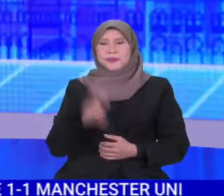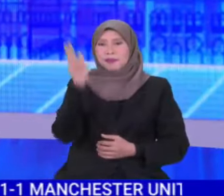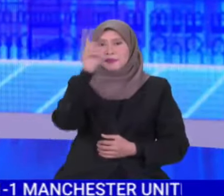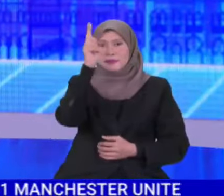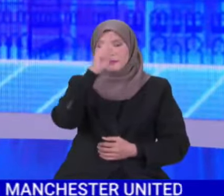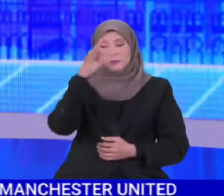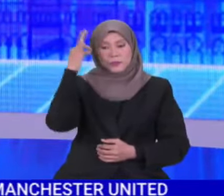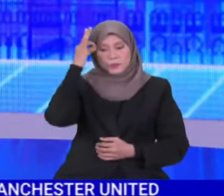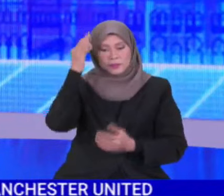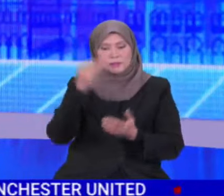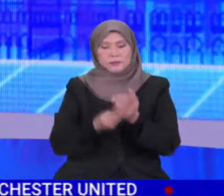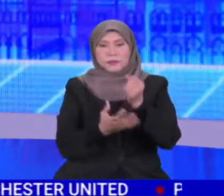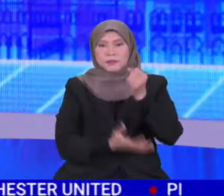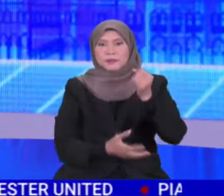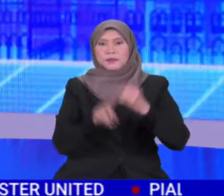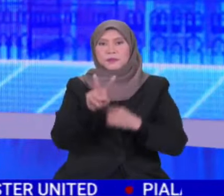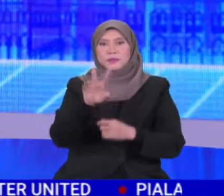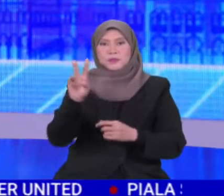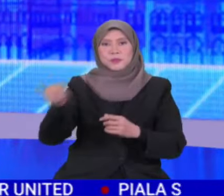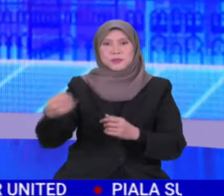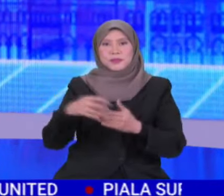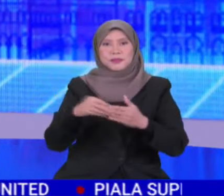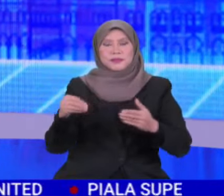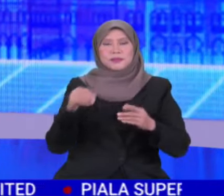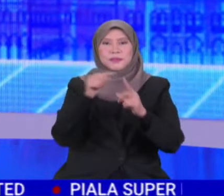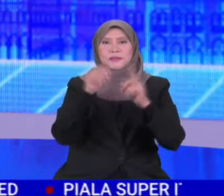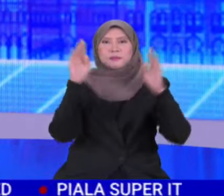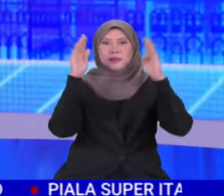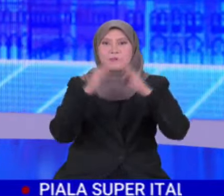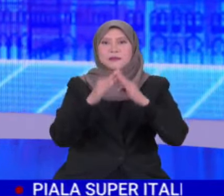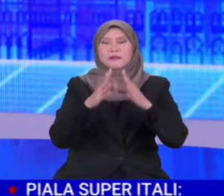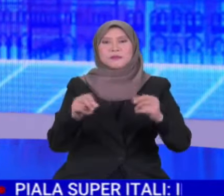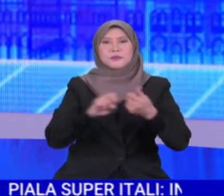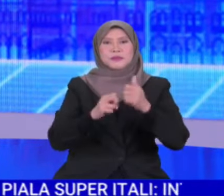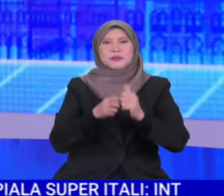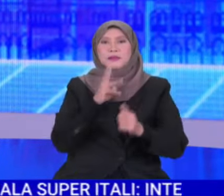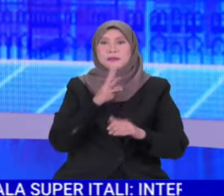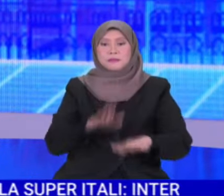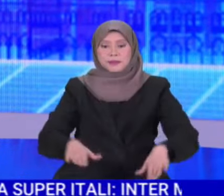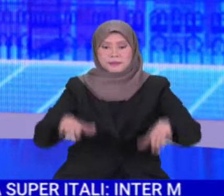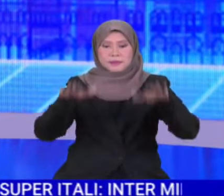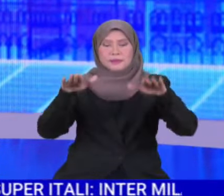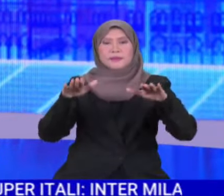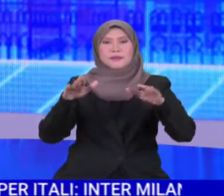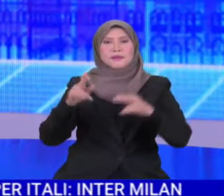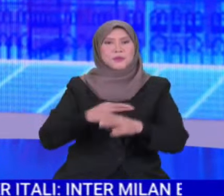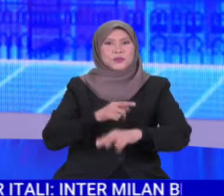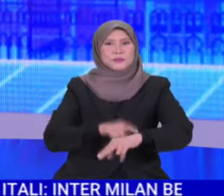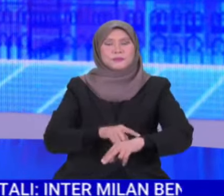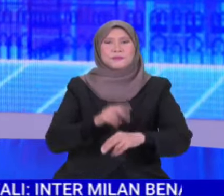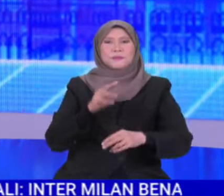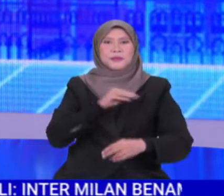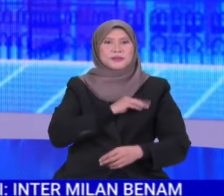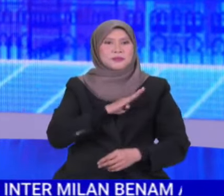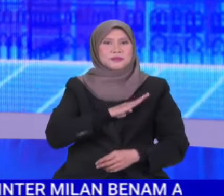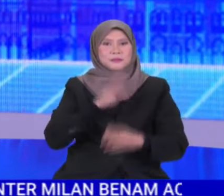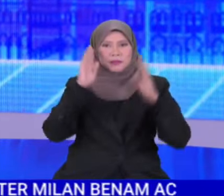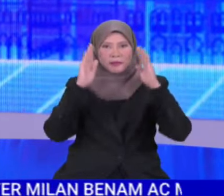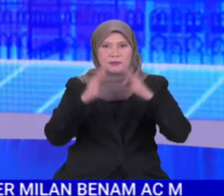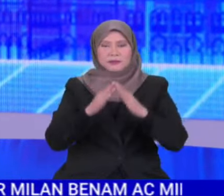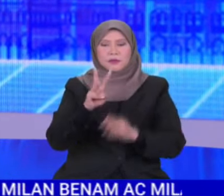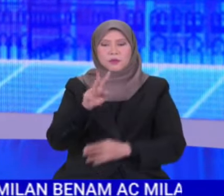Kerajaan Persekutuan memperuntukkan RM27 juta kepada Pahang bagi menyelesaikan isu banjir secara jangka pendek. Menteri Besar Pahang, Datuk